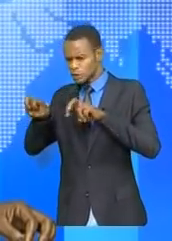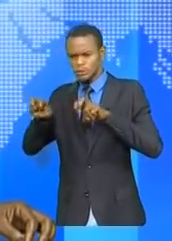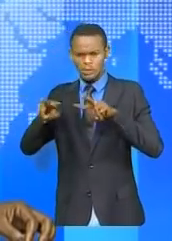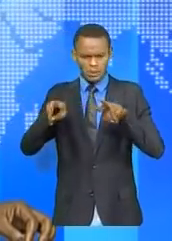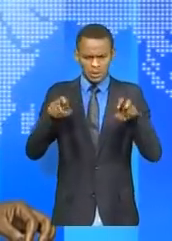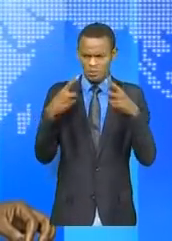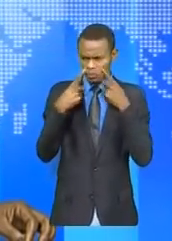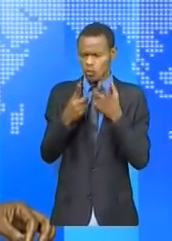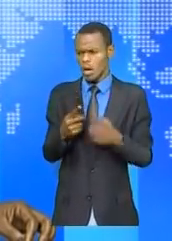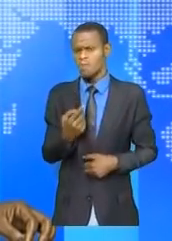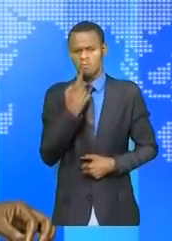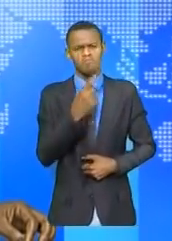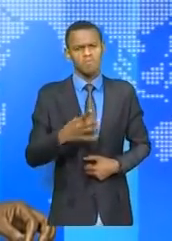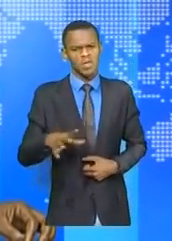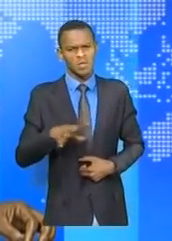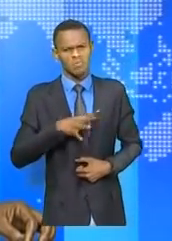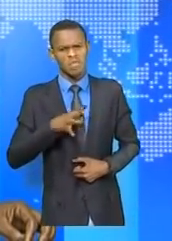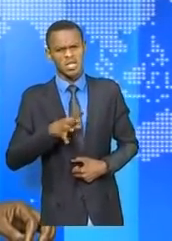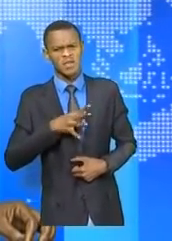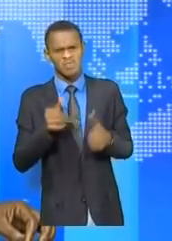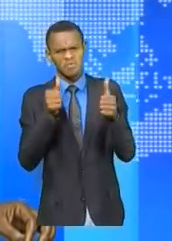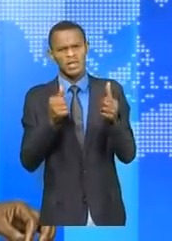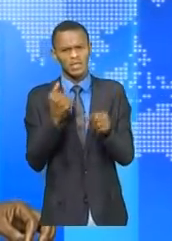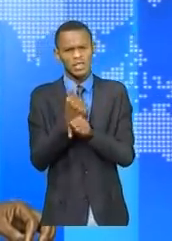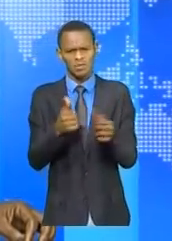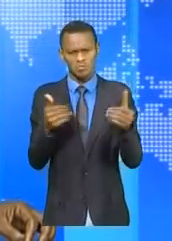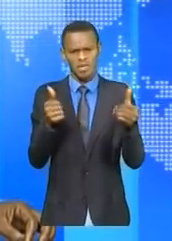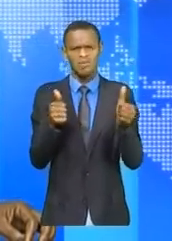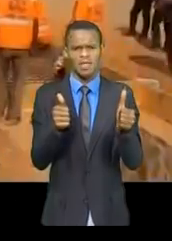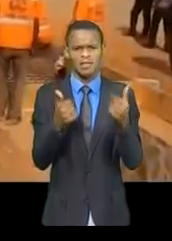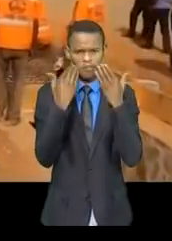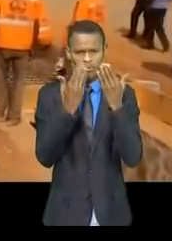nous confirme Winnie Atunakov dans ses commentaires.